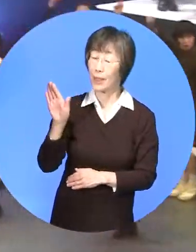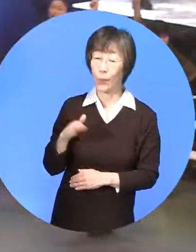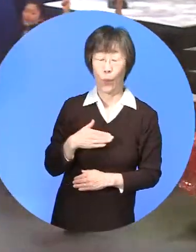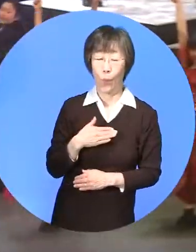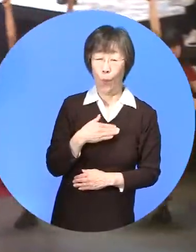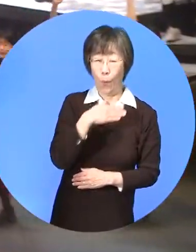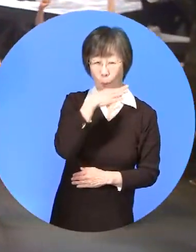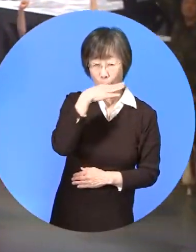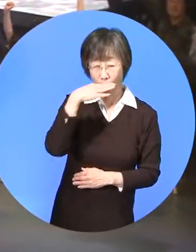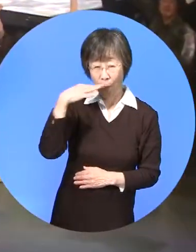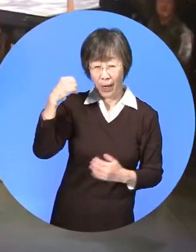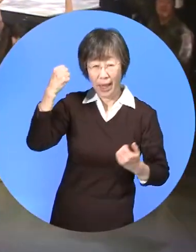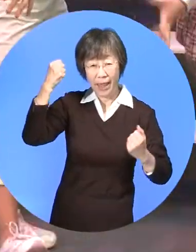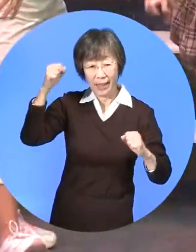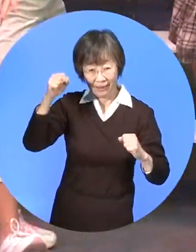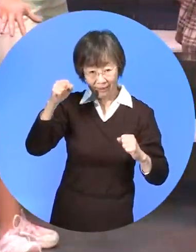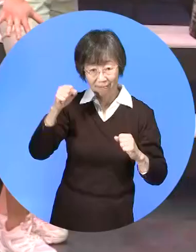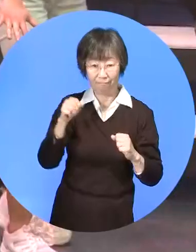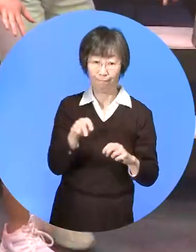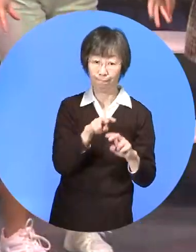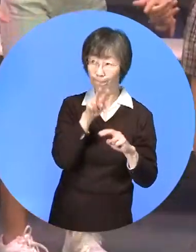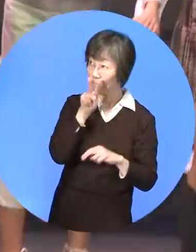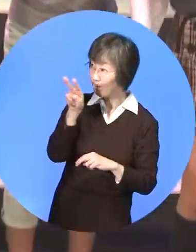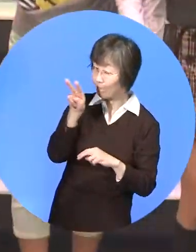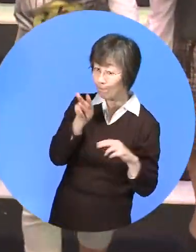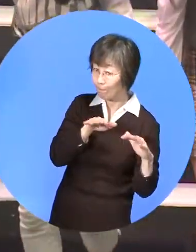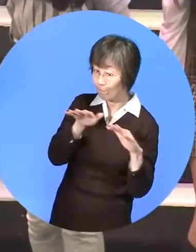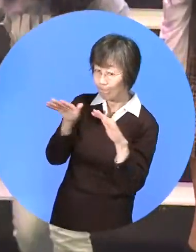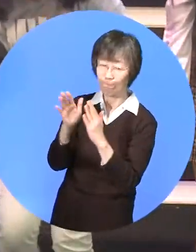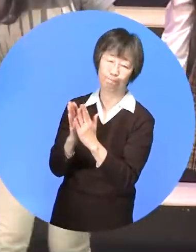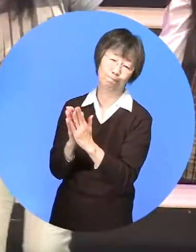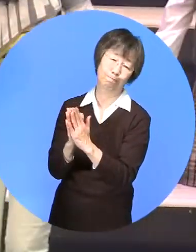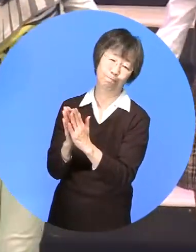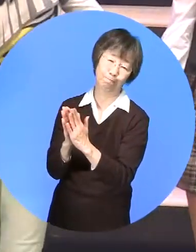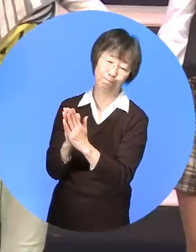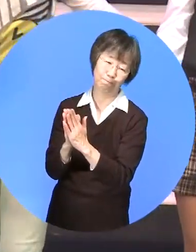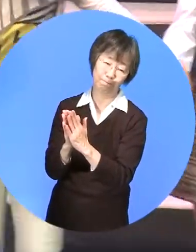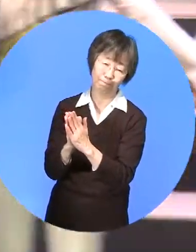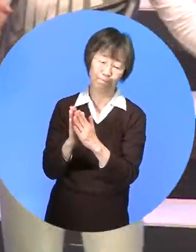技に、観客席からは惜しみない拍手が送られていました。